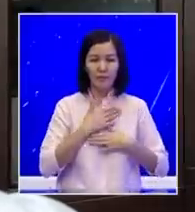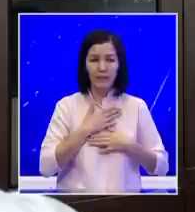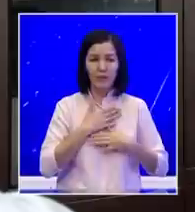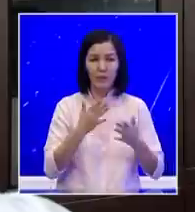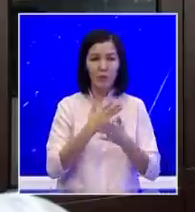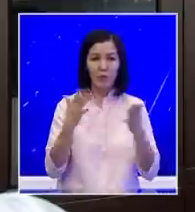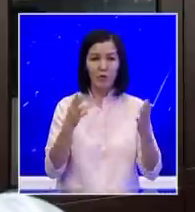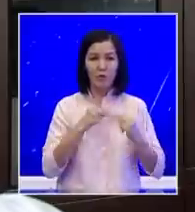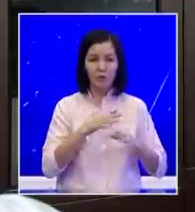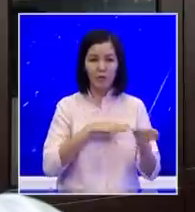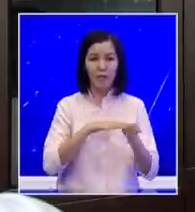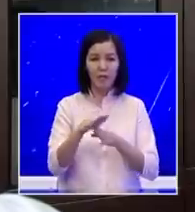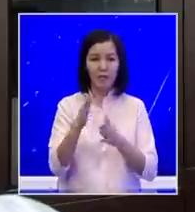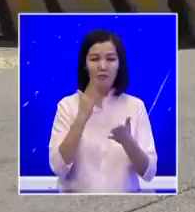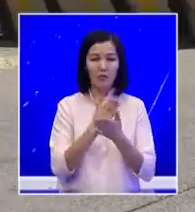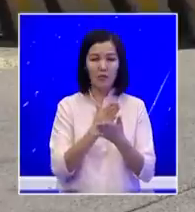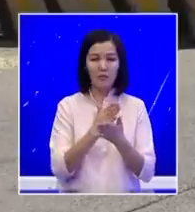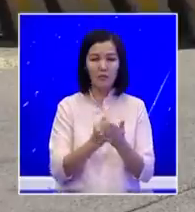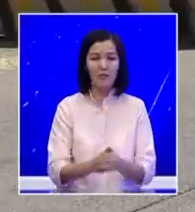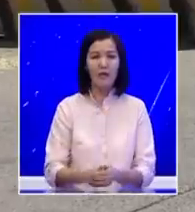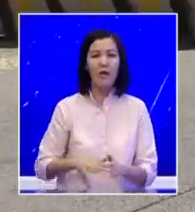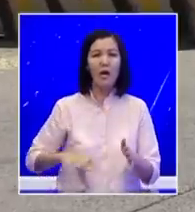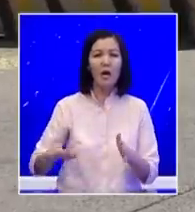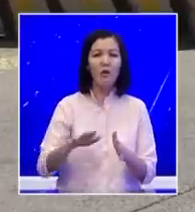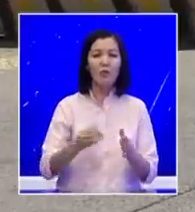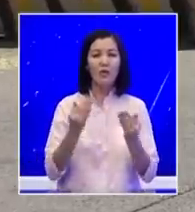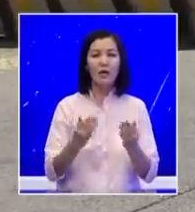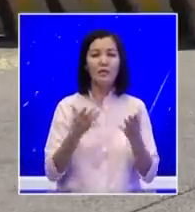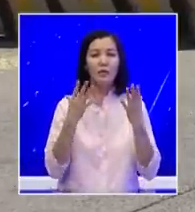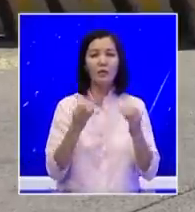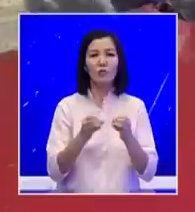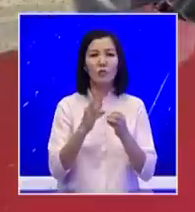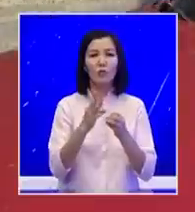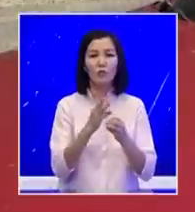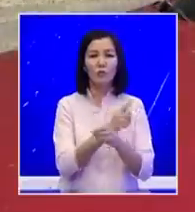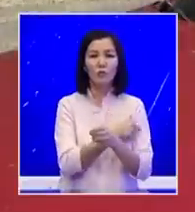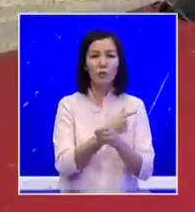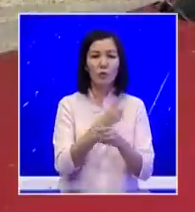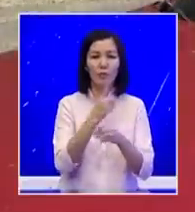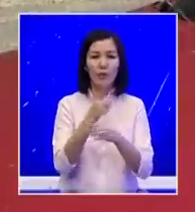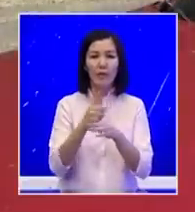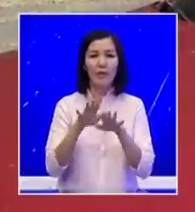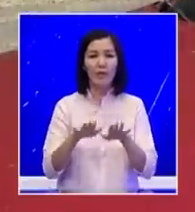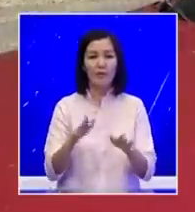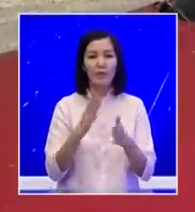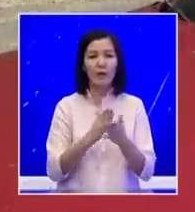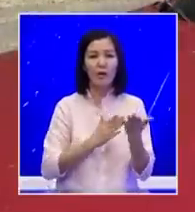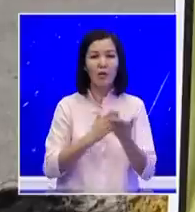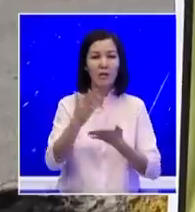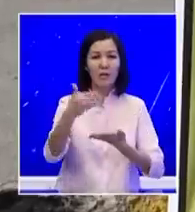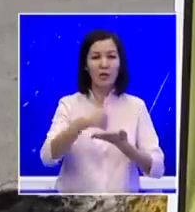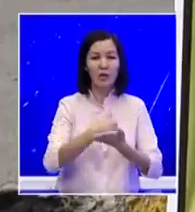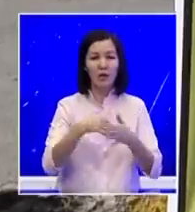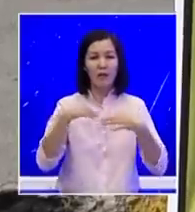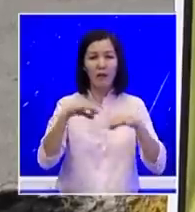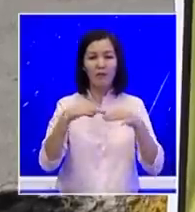үлкен жұмыстарды атқарып жатырмыз. Ауданда қазіргі таңда 13 блок бекет бар. Ондағы қызметкерлер күні-түні кірген шыққан